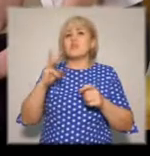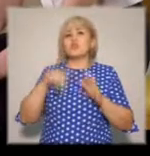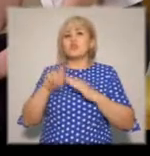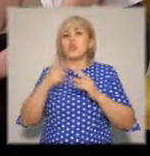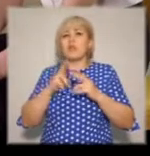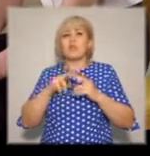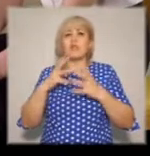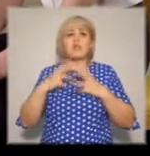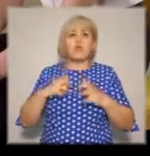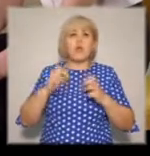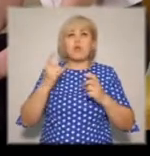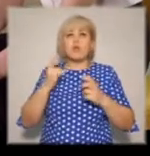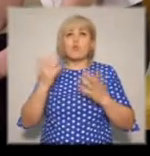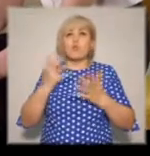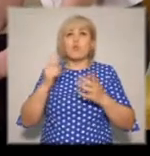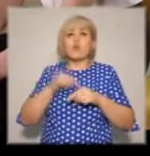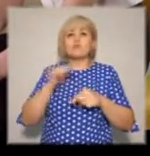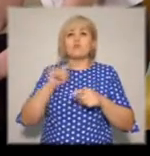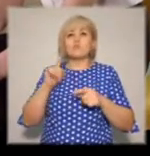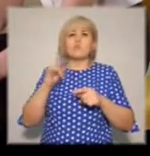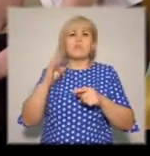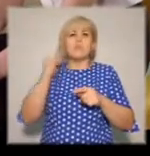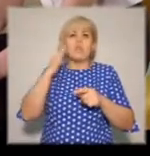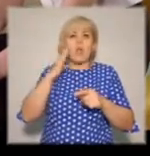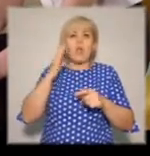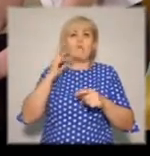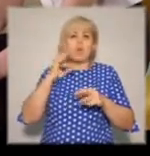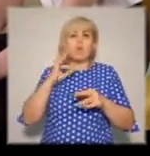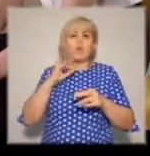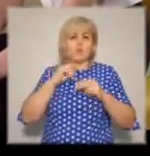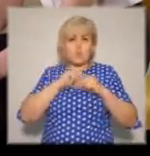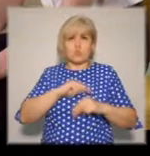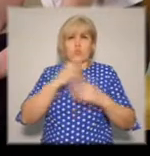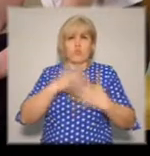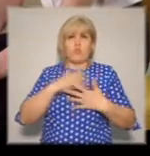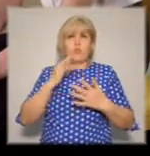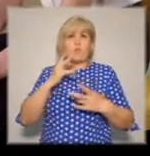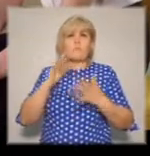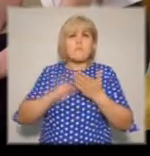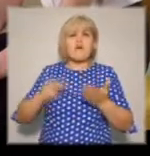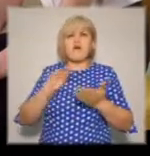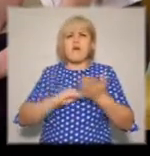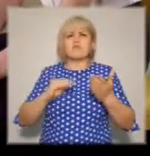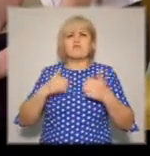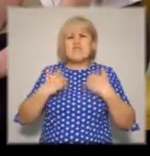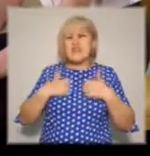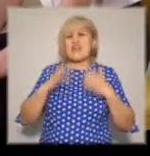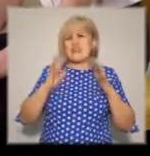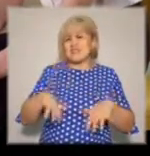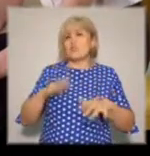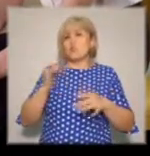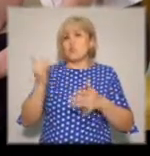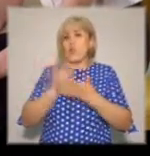трудолюбив, он повторяет, пыхтит, старается, у него есть цель, к которой он стремится. И, ну да, клубу